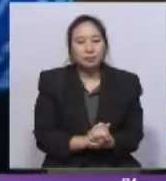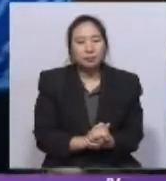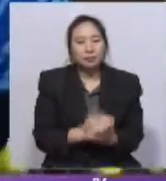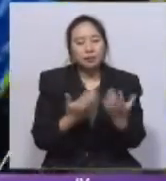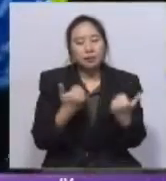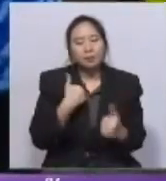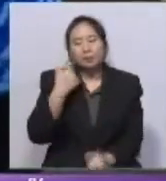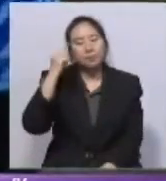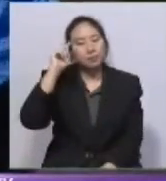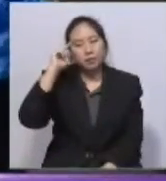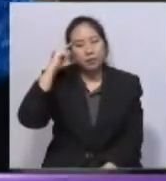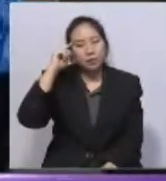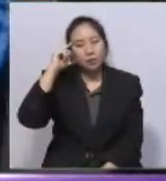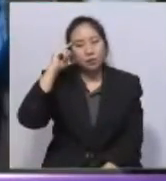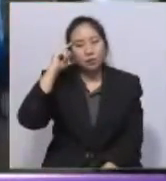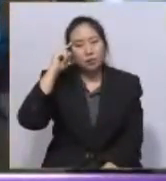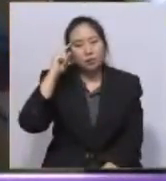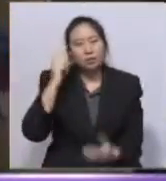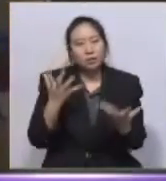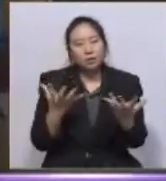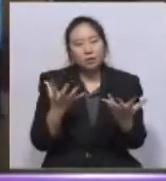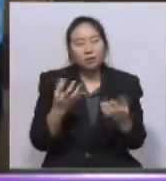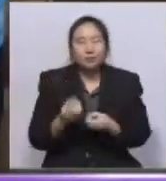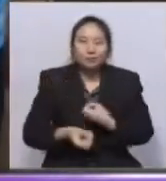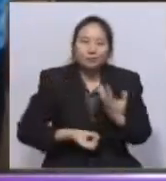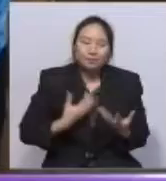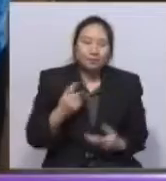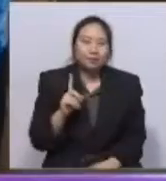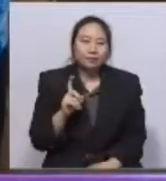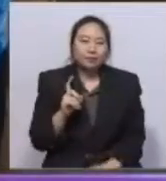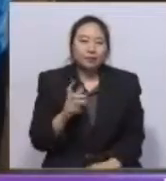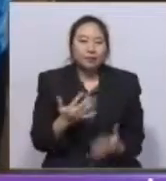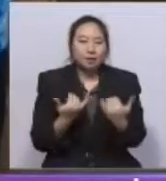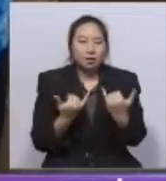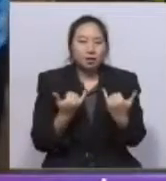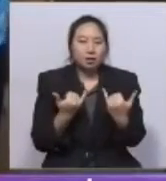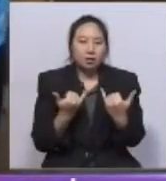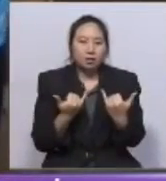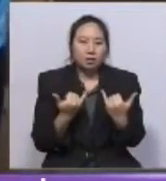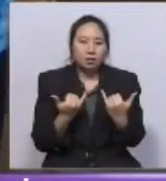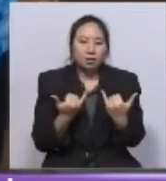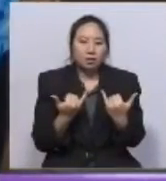ไม่รู้ว่าจะพูดยังไงดีตอนนี้ยัง